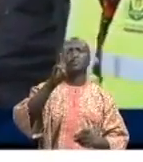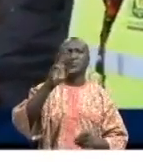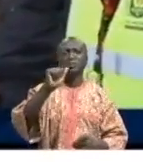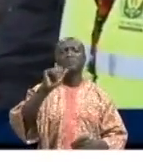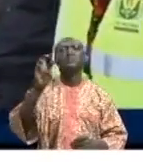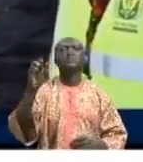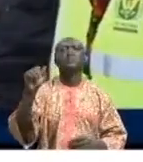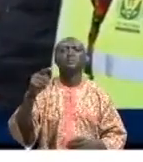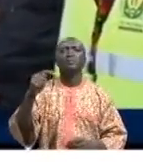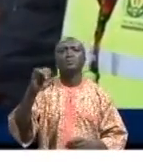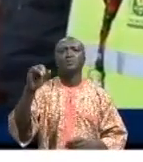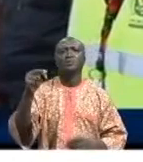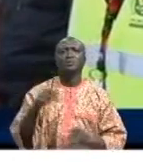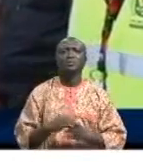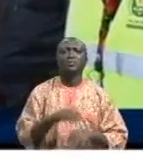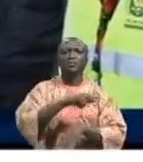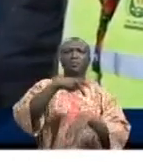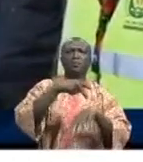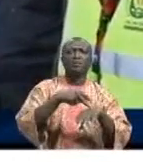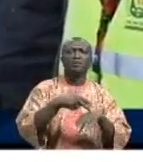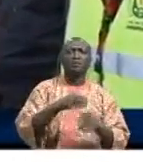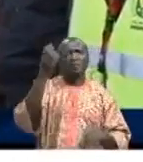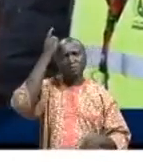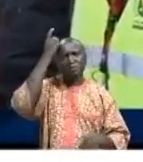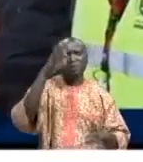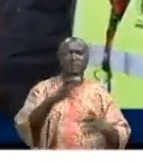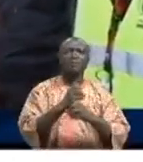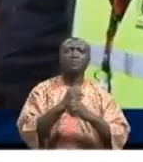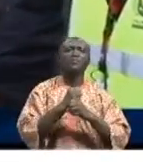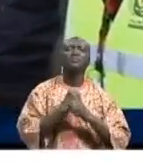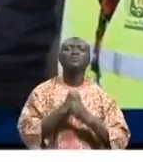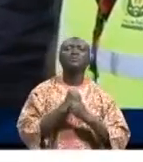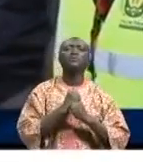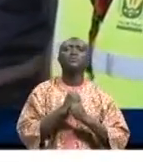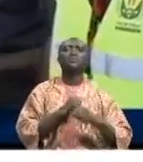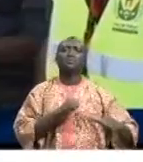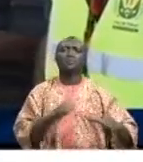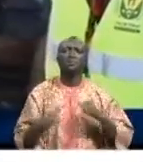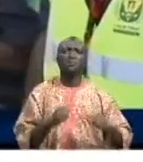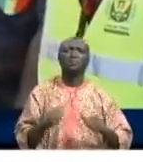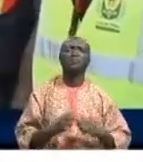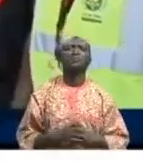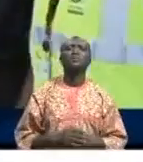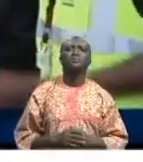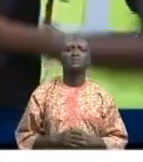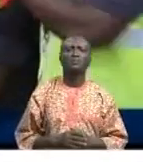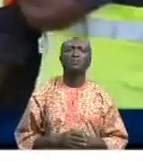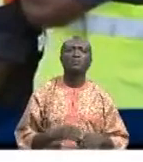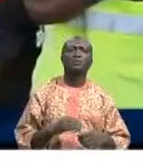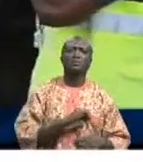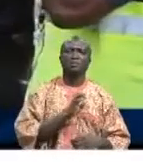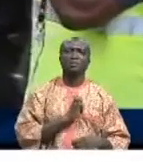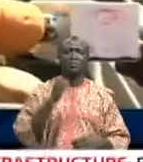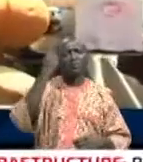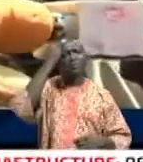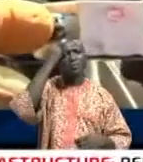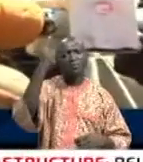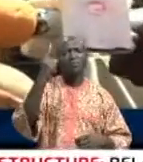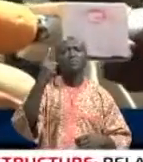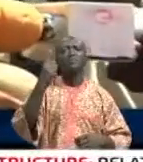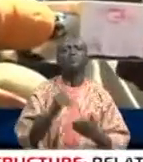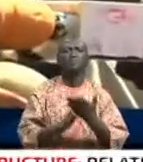le préfet de Dakar a pris acte normalement l'interdiction devrait être l'exception je comprends bien pourquoi vous